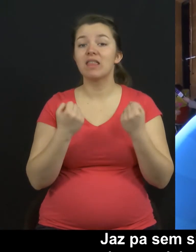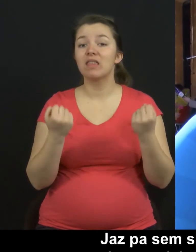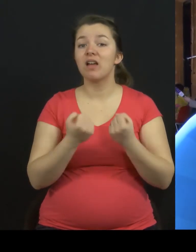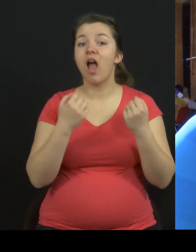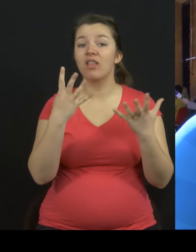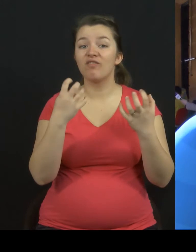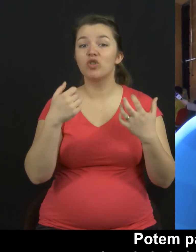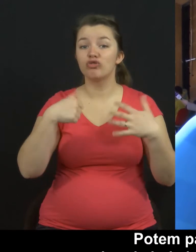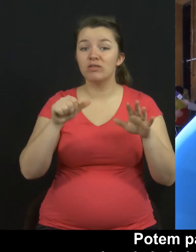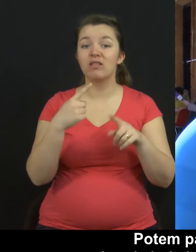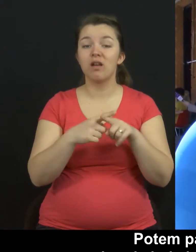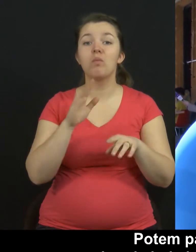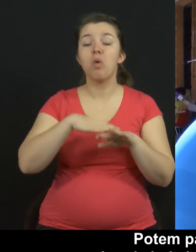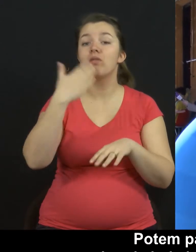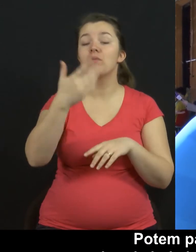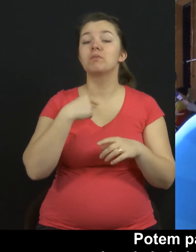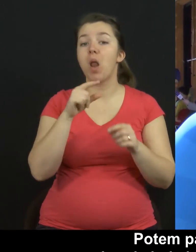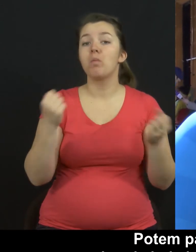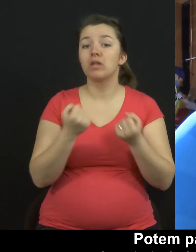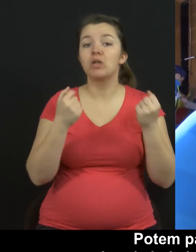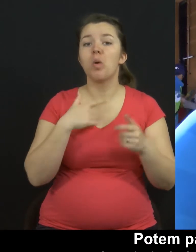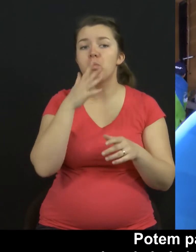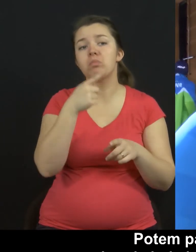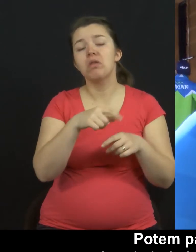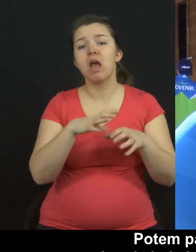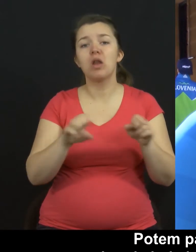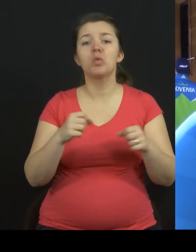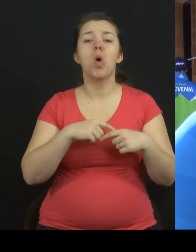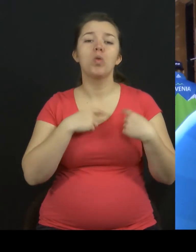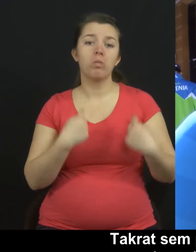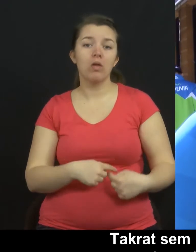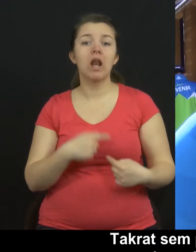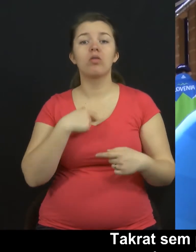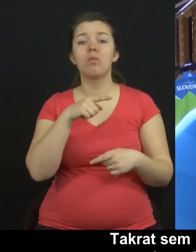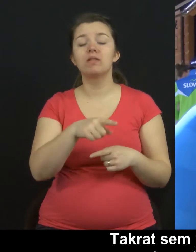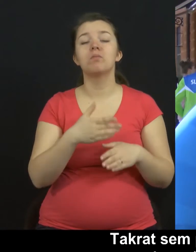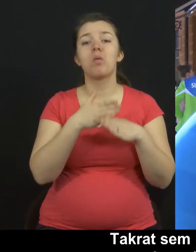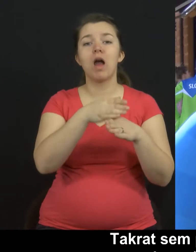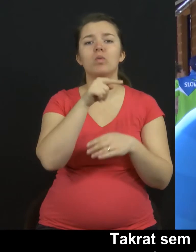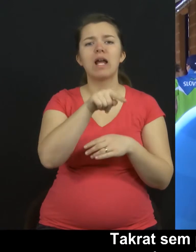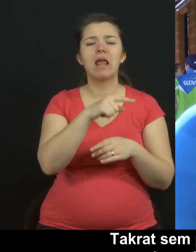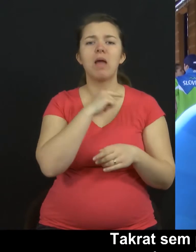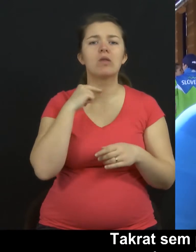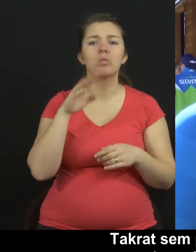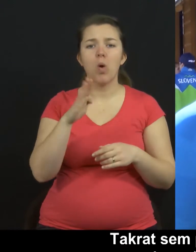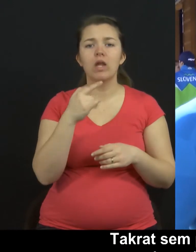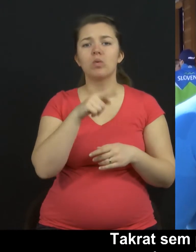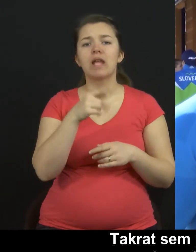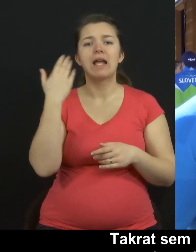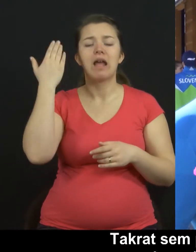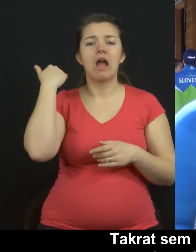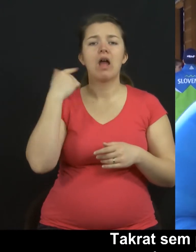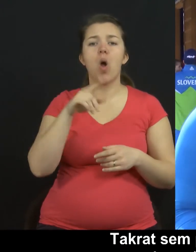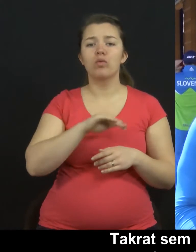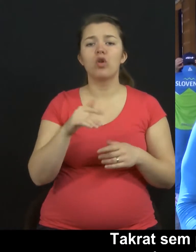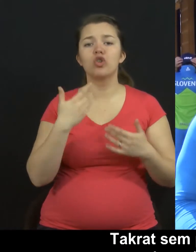treninga 916-krat, pa sem pa malo bil treniril, pa sem pa rekel, tem pa dobrodelno naredil, pa sem pomagal takrat pač patru